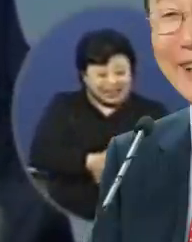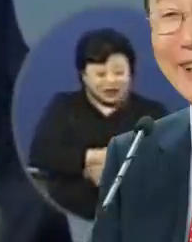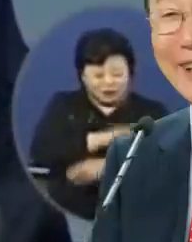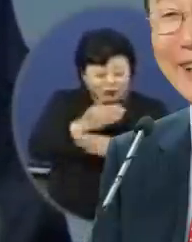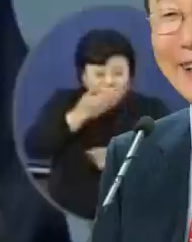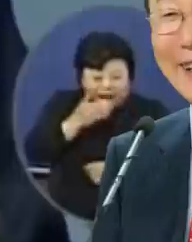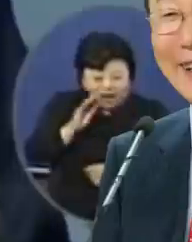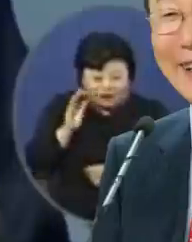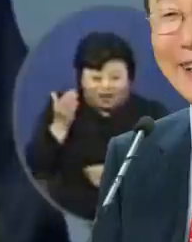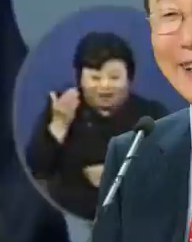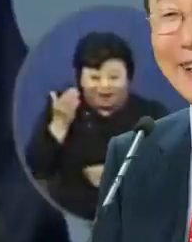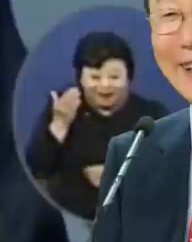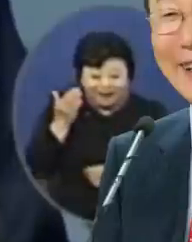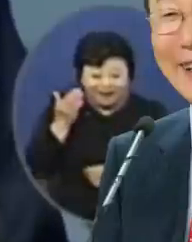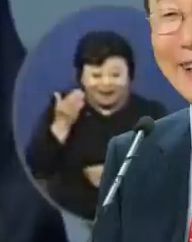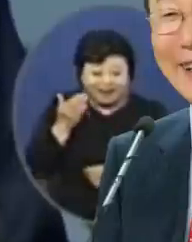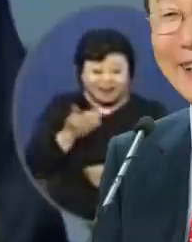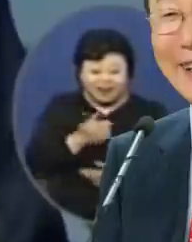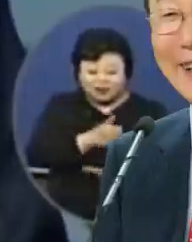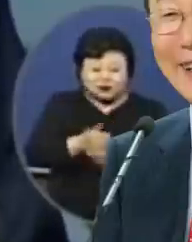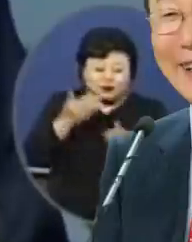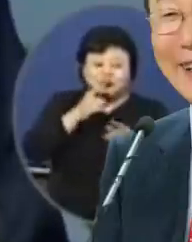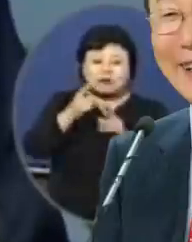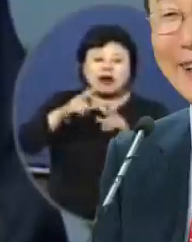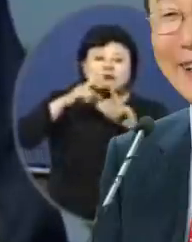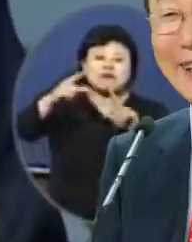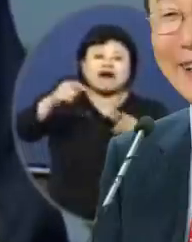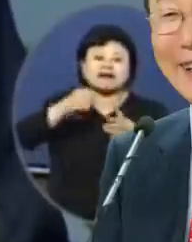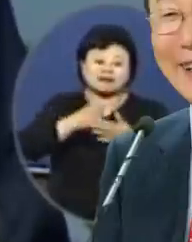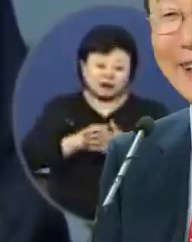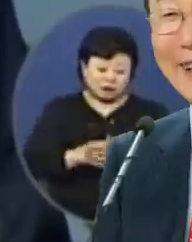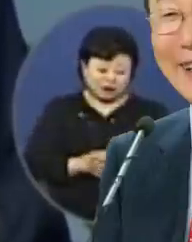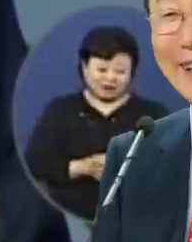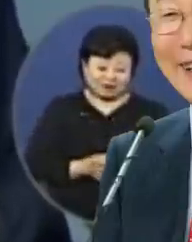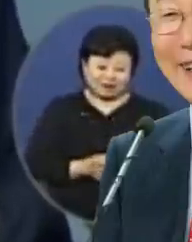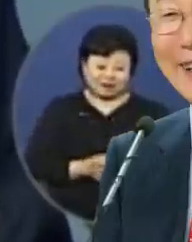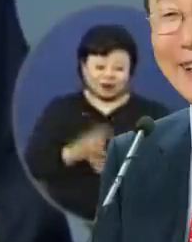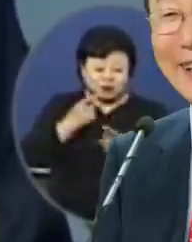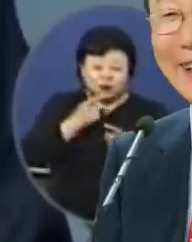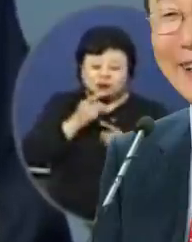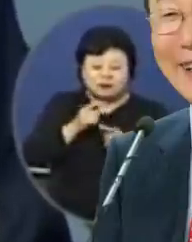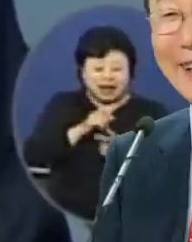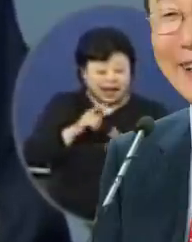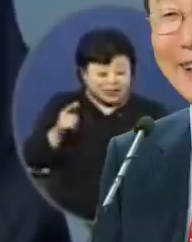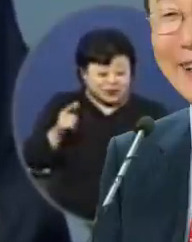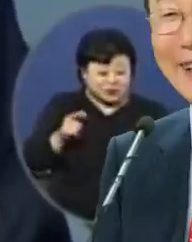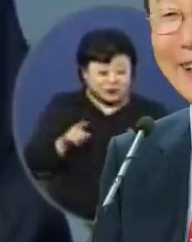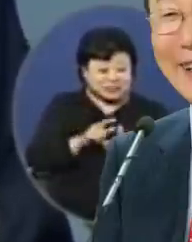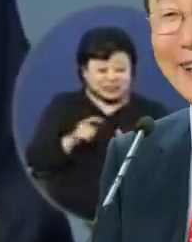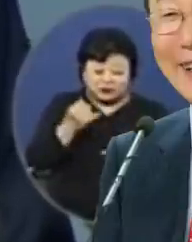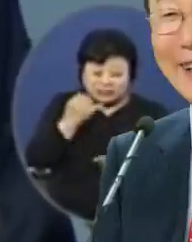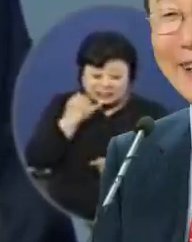없다고요. 그래도 주님께서 말씀하셨는데 어떻게 합니까? 조용기가 말하거든 안 믿어도 좋아요.